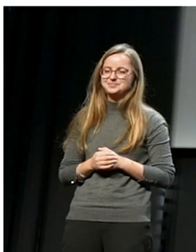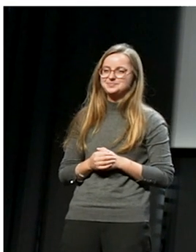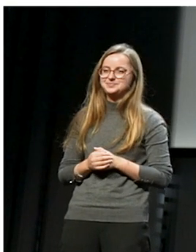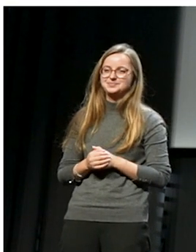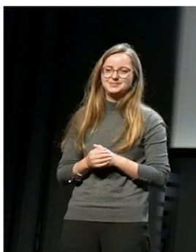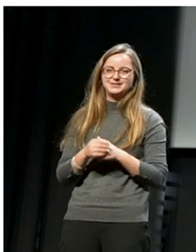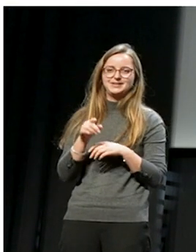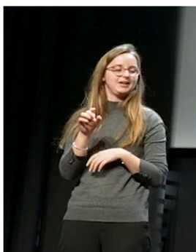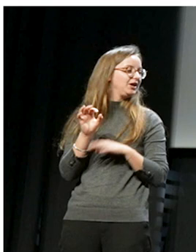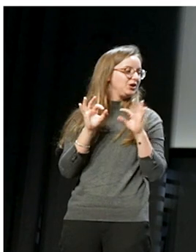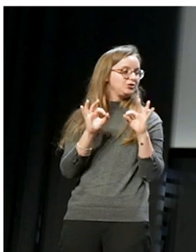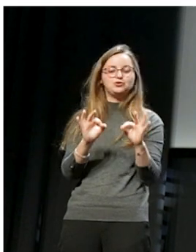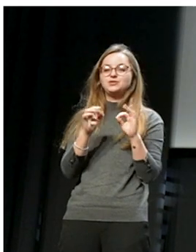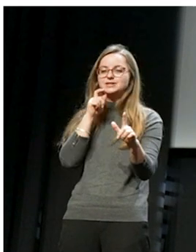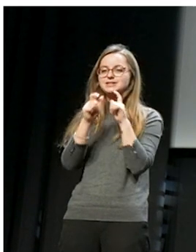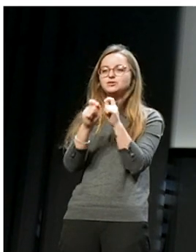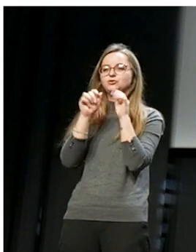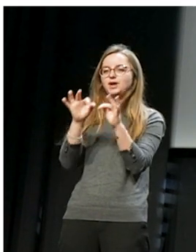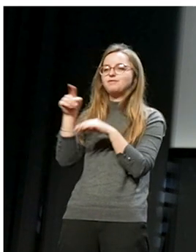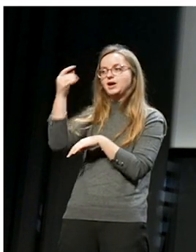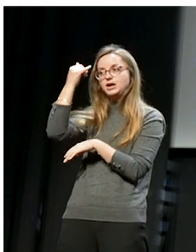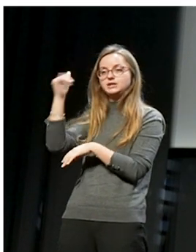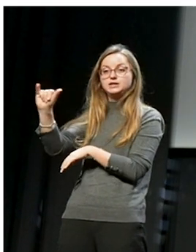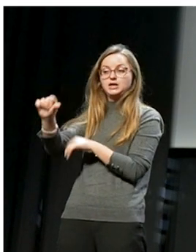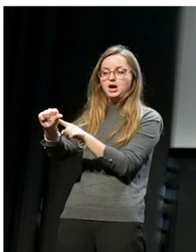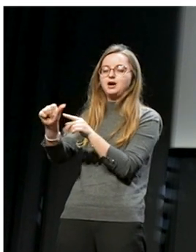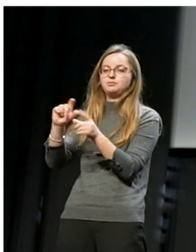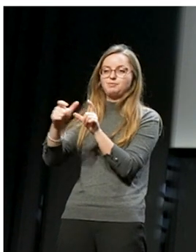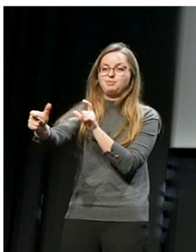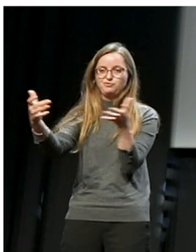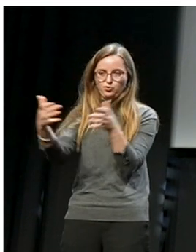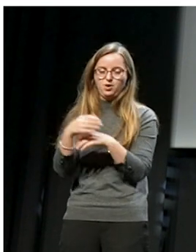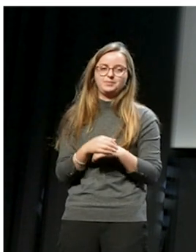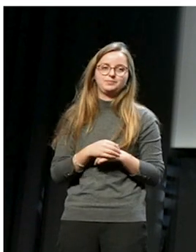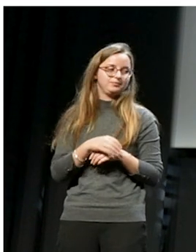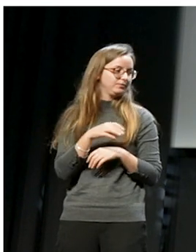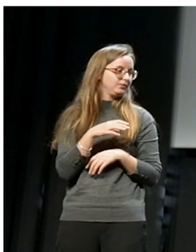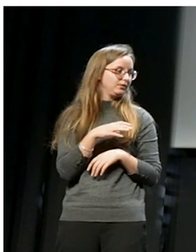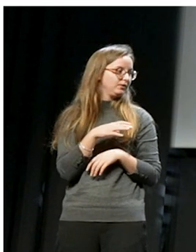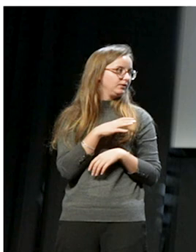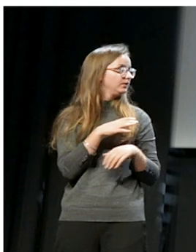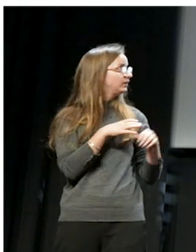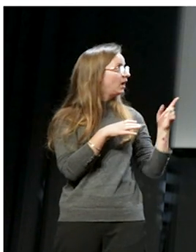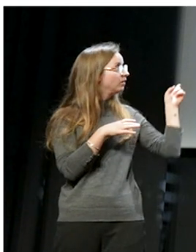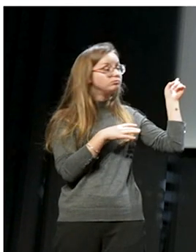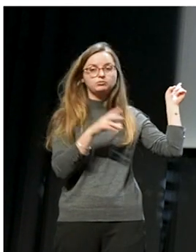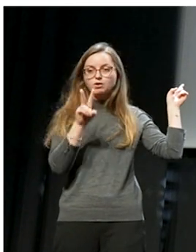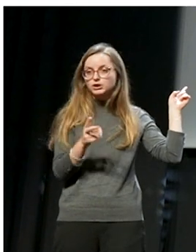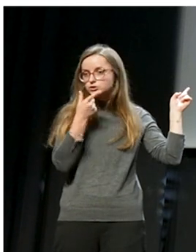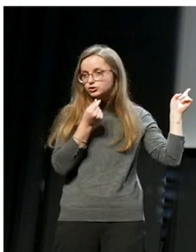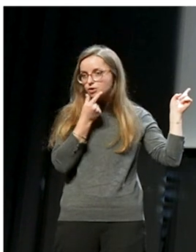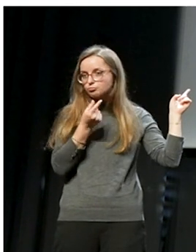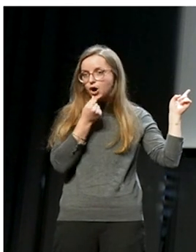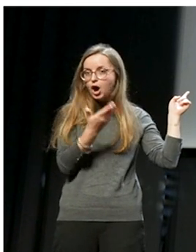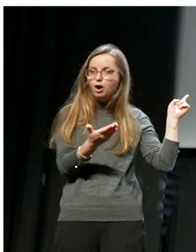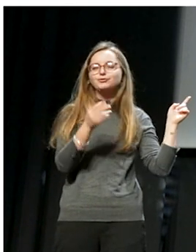ça peut générer, tu as continué sur deux autres éléments, sur celui-ci où ça nous donne quand même des trucs qui sont sympathiques. Non, là, c'était